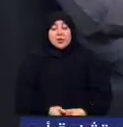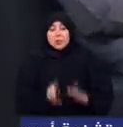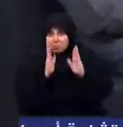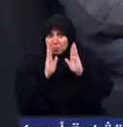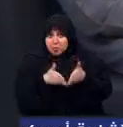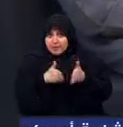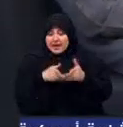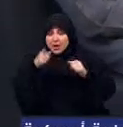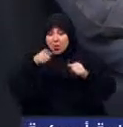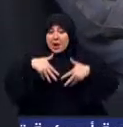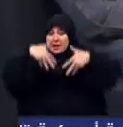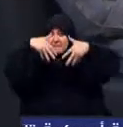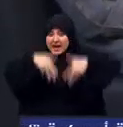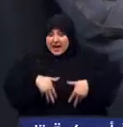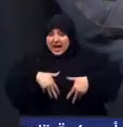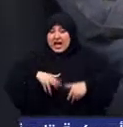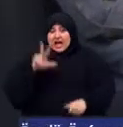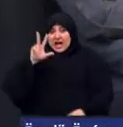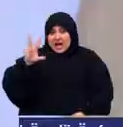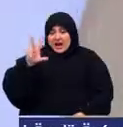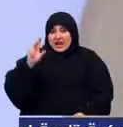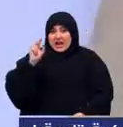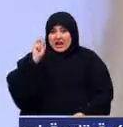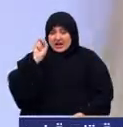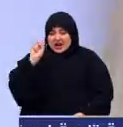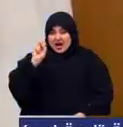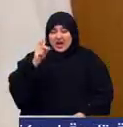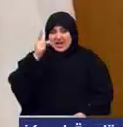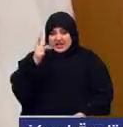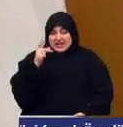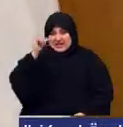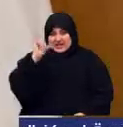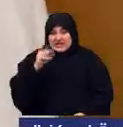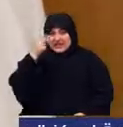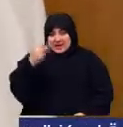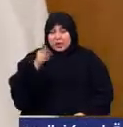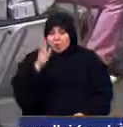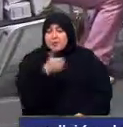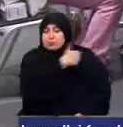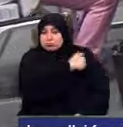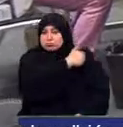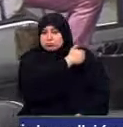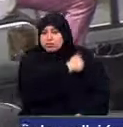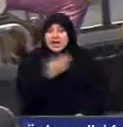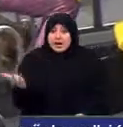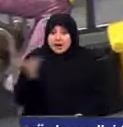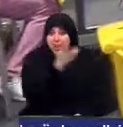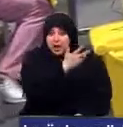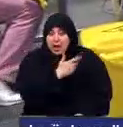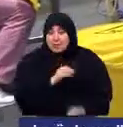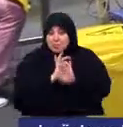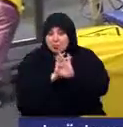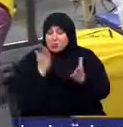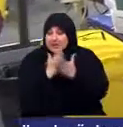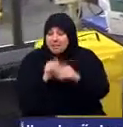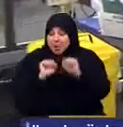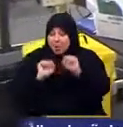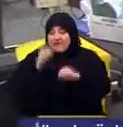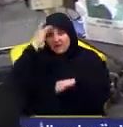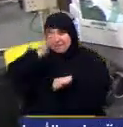ويمكن لمناعة القطيع أن تكتسب أيضاً من خلال إعطاء لقاح لعدد كبير من الناس لمكافحة